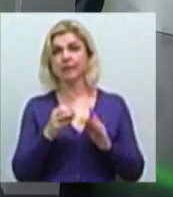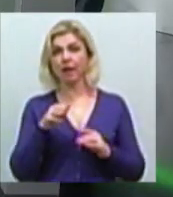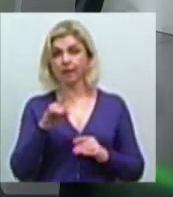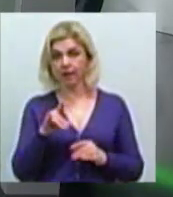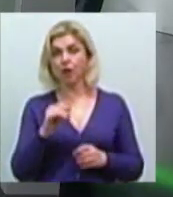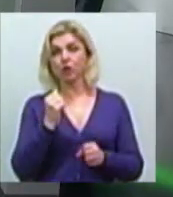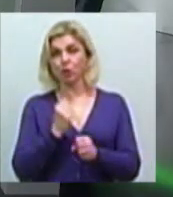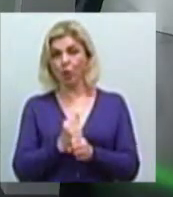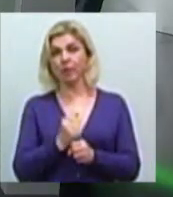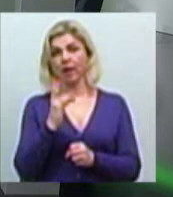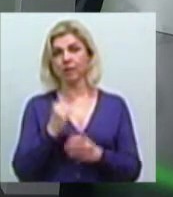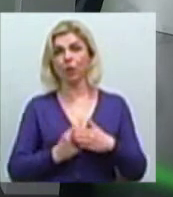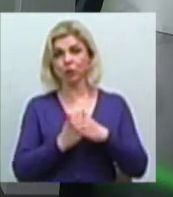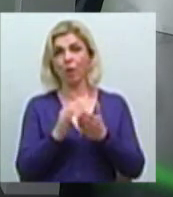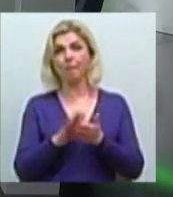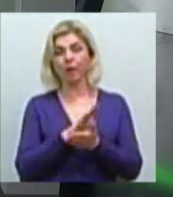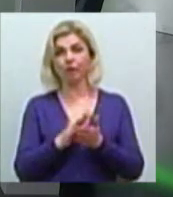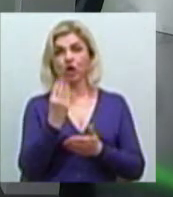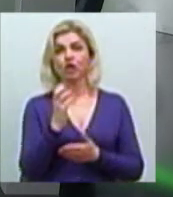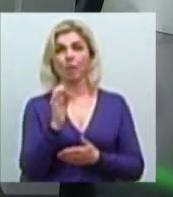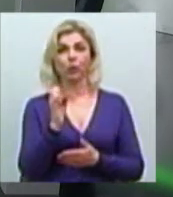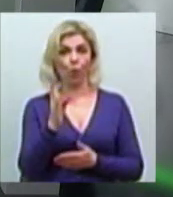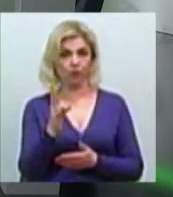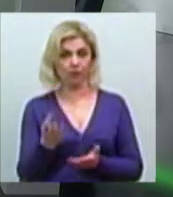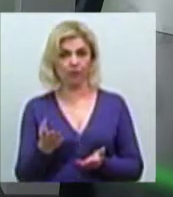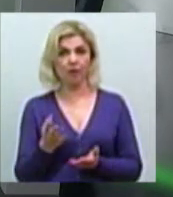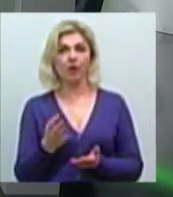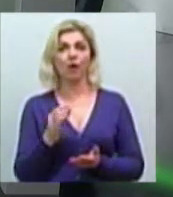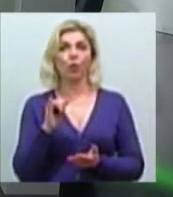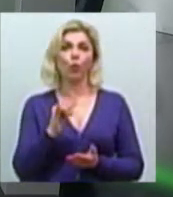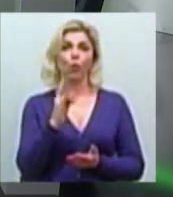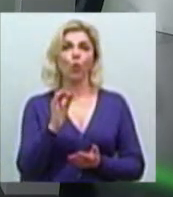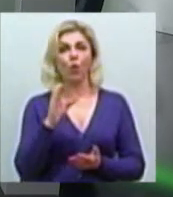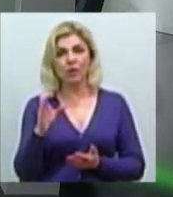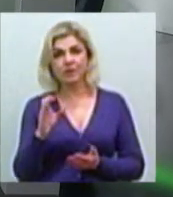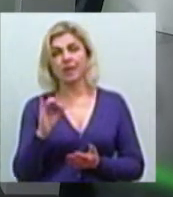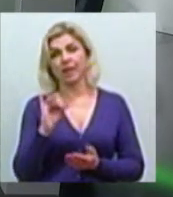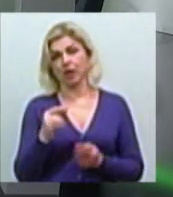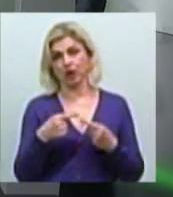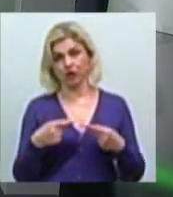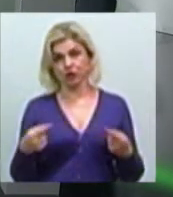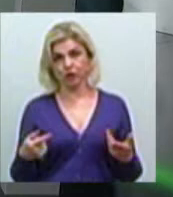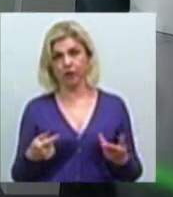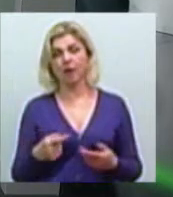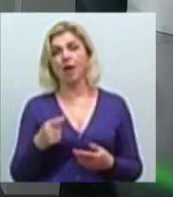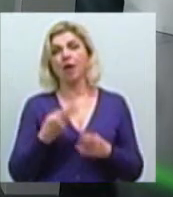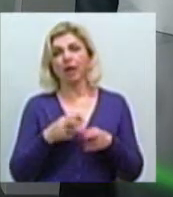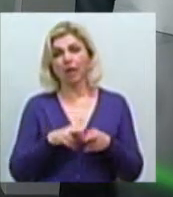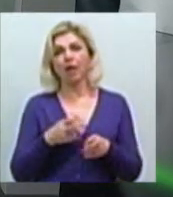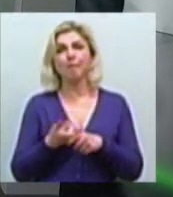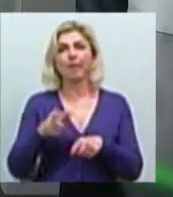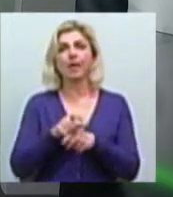на основі безкоштовних шаблонів, тобто там УКОС і та інші, які